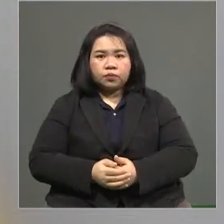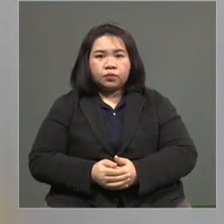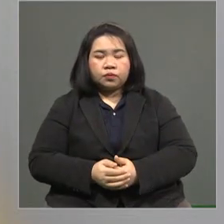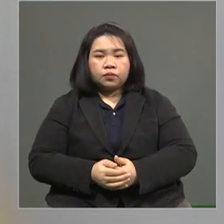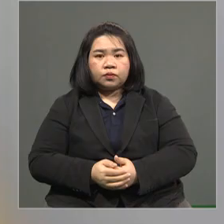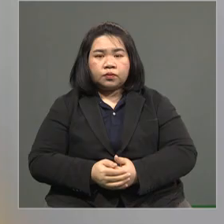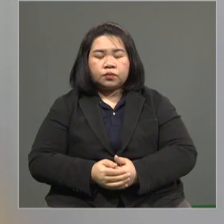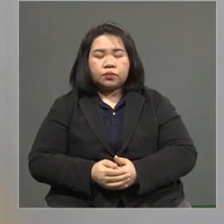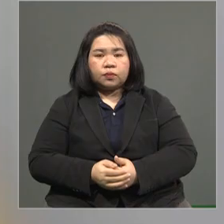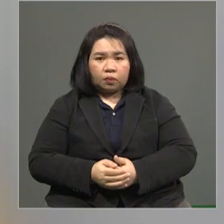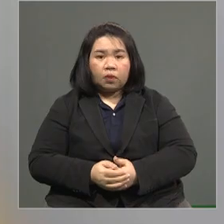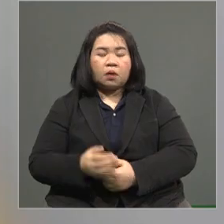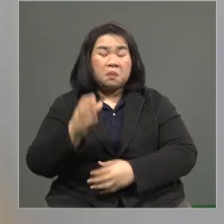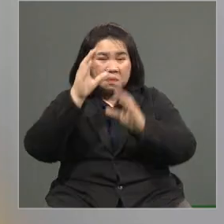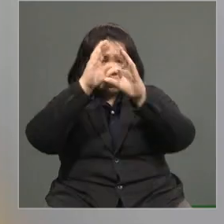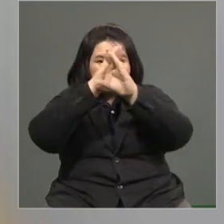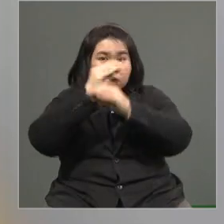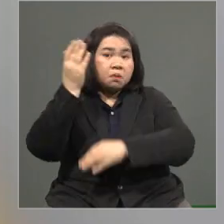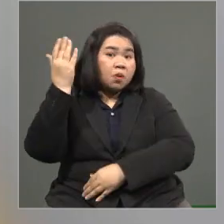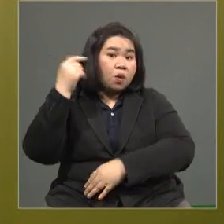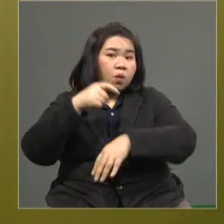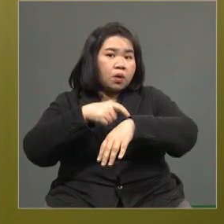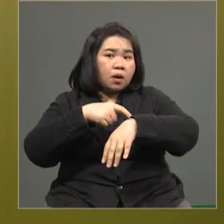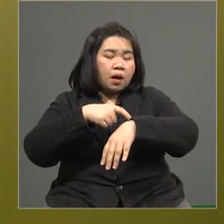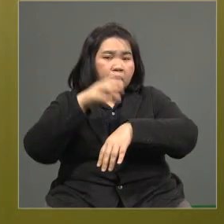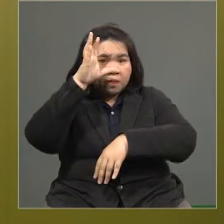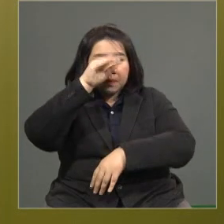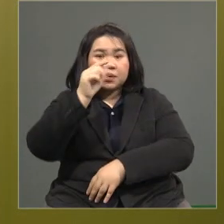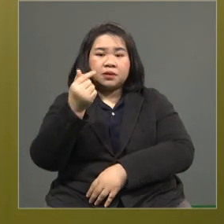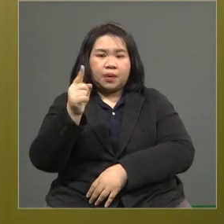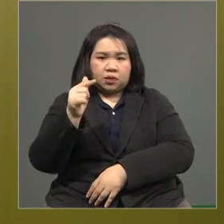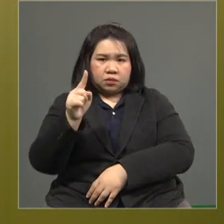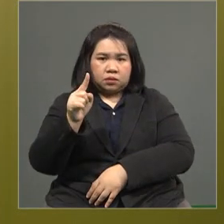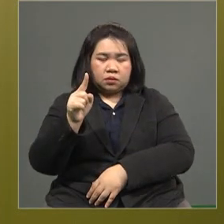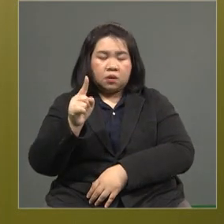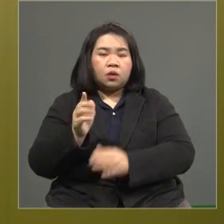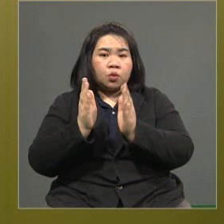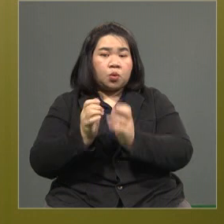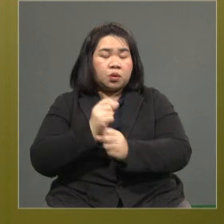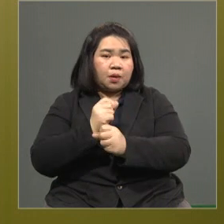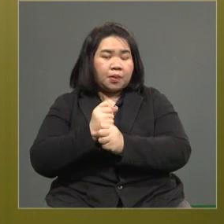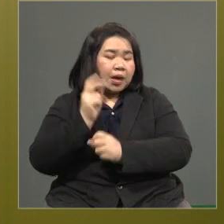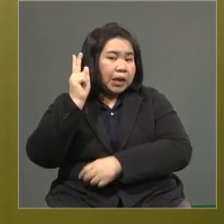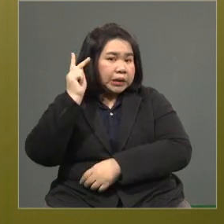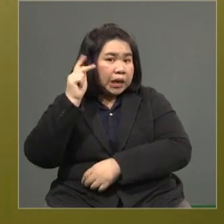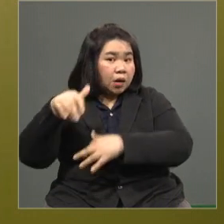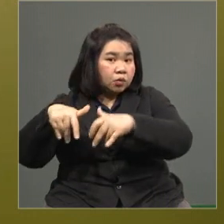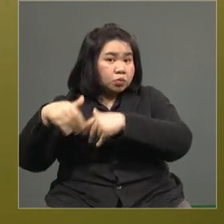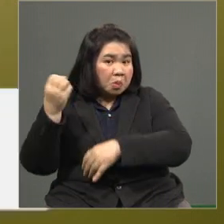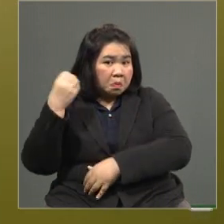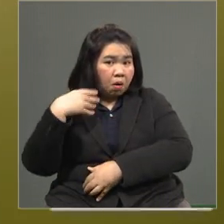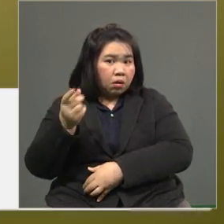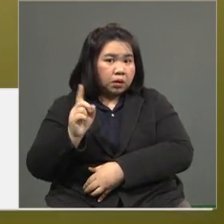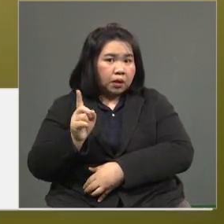เร่งด่วนค่ะขณะที่เมื่อคืนที่ผ่านมาเวลาประมาณ 23:00นเนี่ยนะคะท่าทางเจ้าหน้าที่เนี่ยก็ได้รับแจ้งจากชาวบ้านในพื้นที่บอก